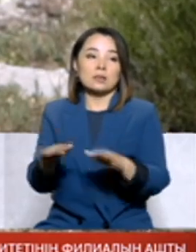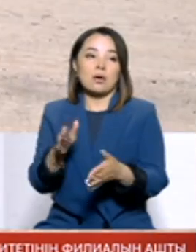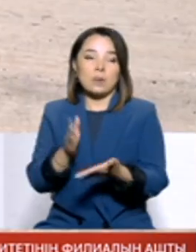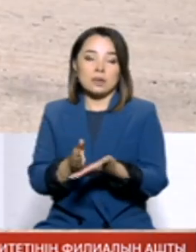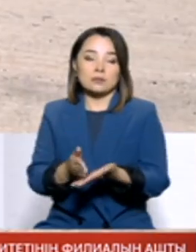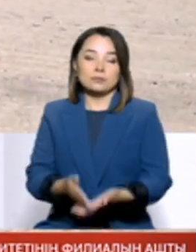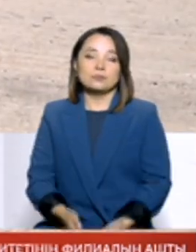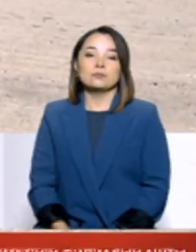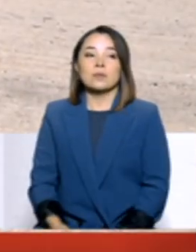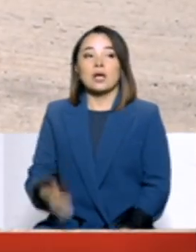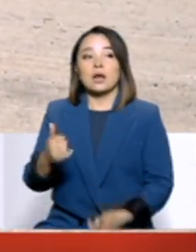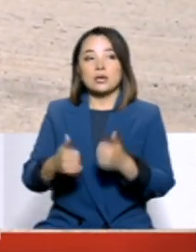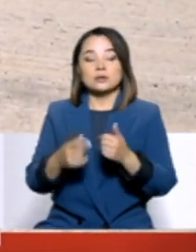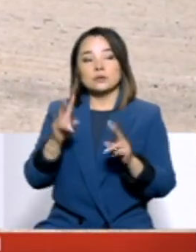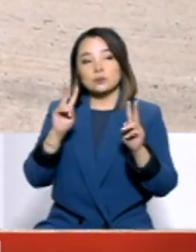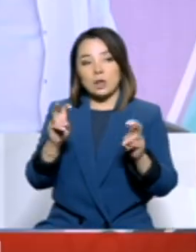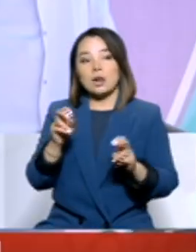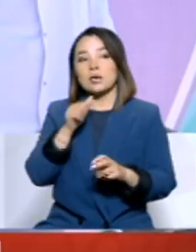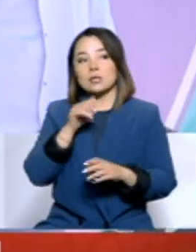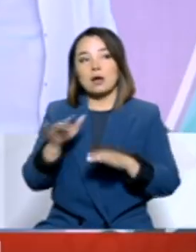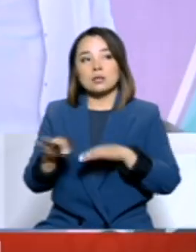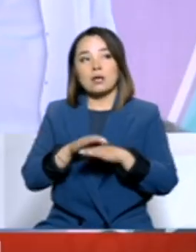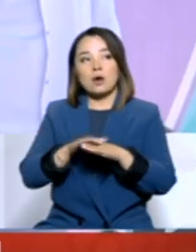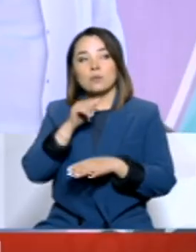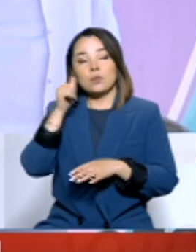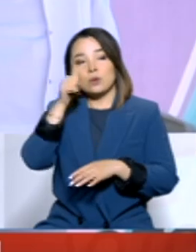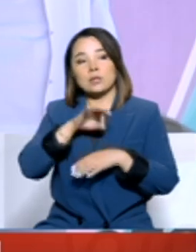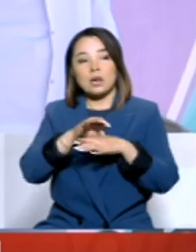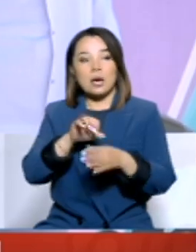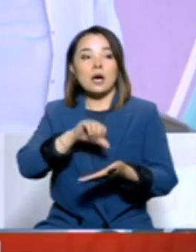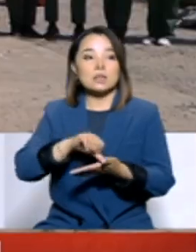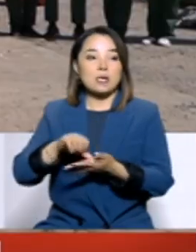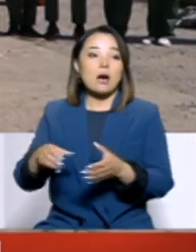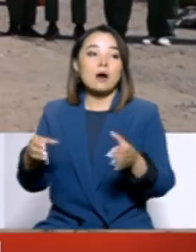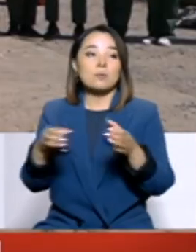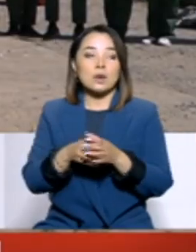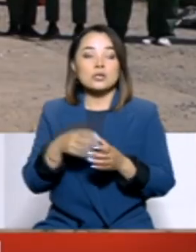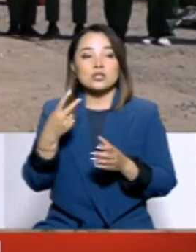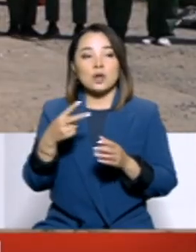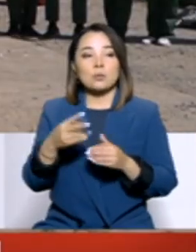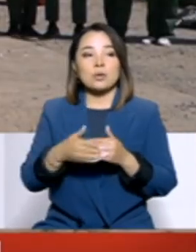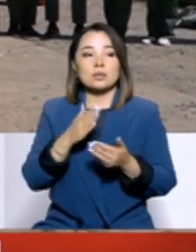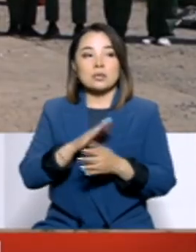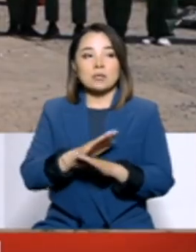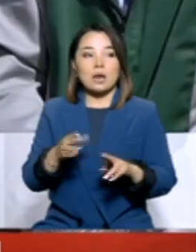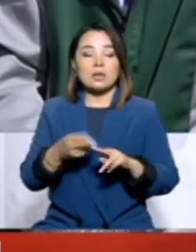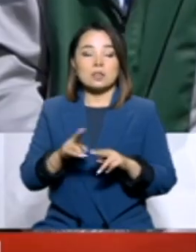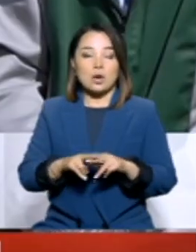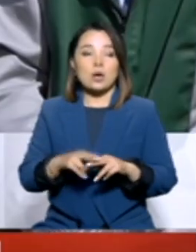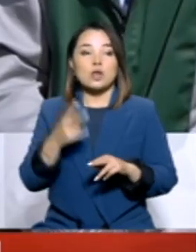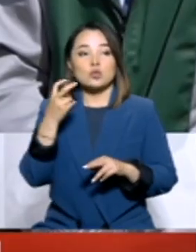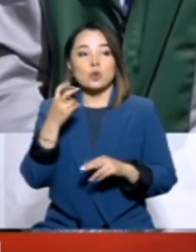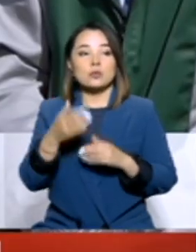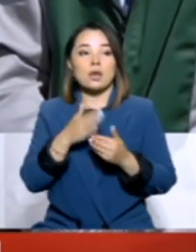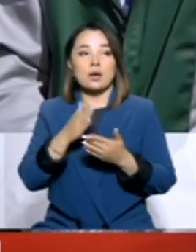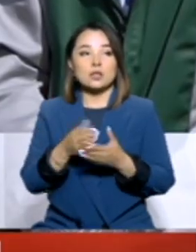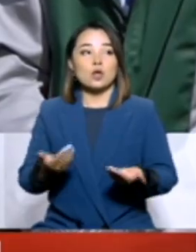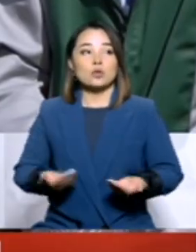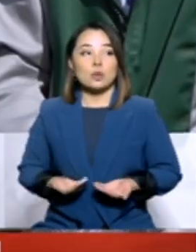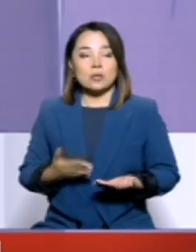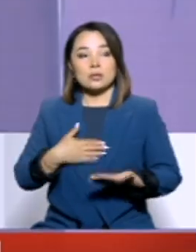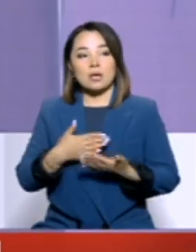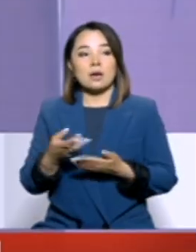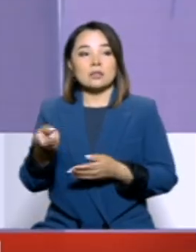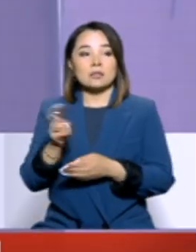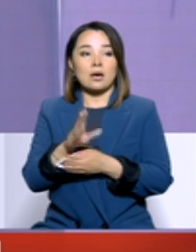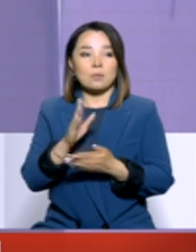кетеді. Сайыс түріндегі бұл акция былтырда өткен еді. Ол кезде қатысушы командалар саны 20-ға да жеткен жоқ, ал бұл жолы 200-ден астам тұрғын тілек